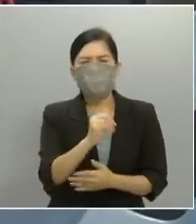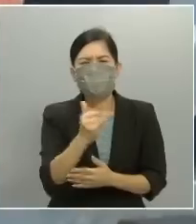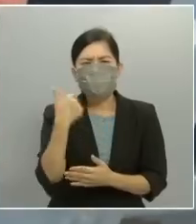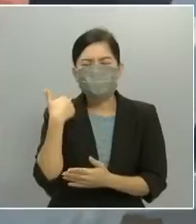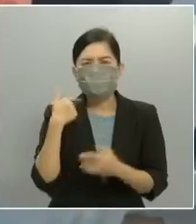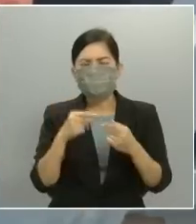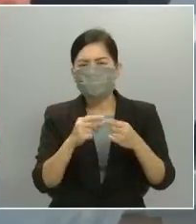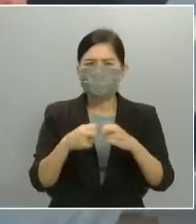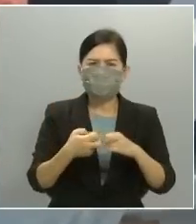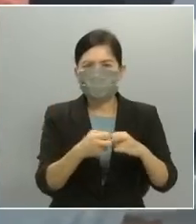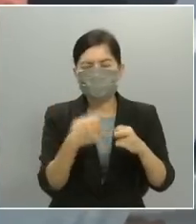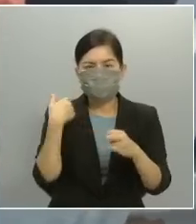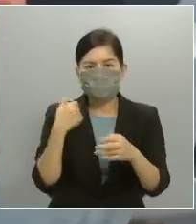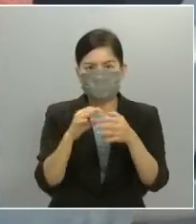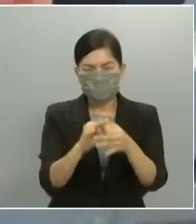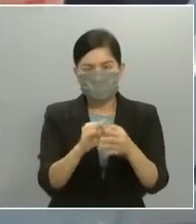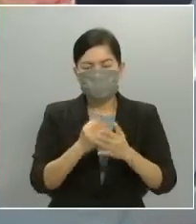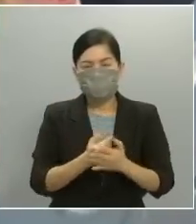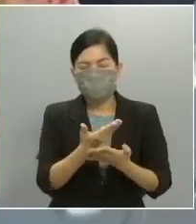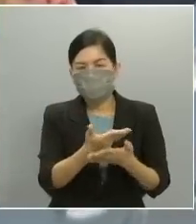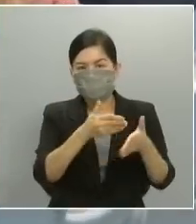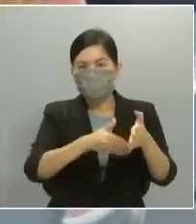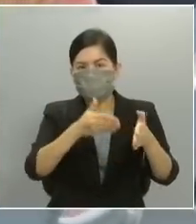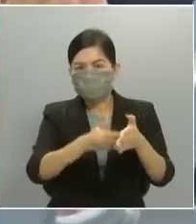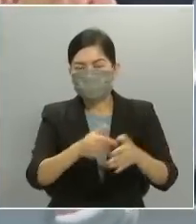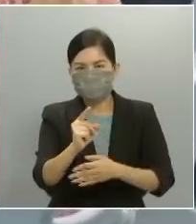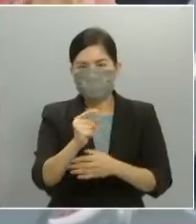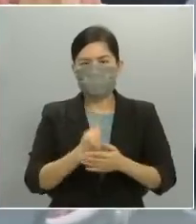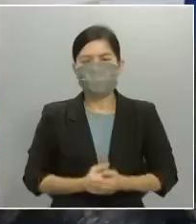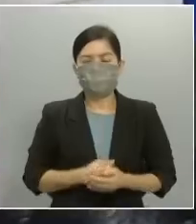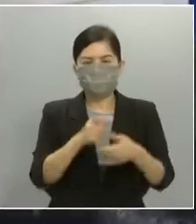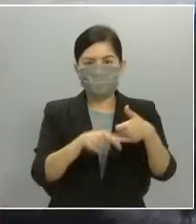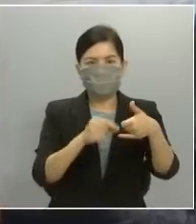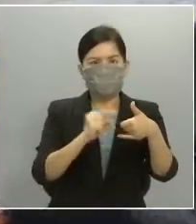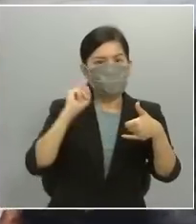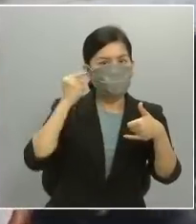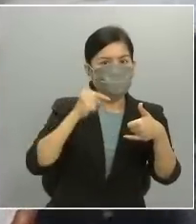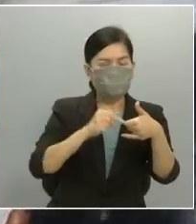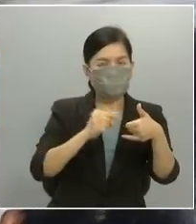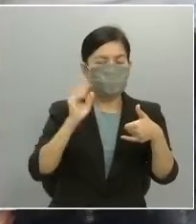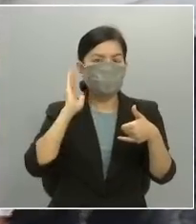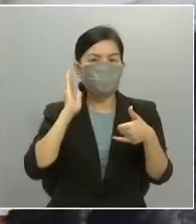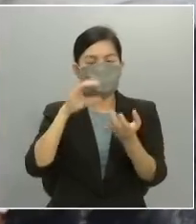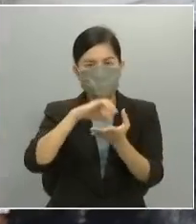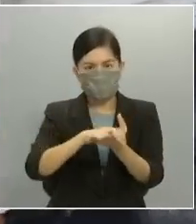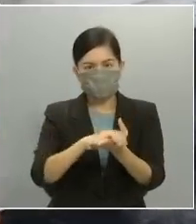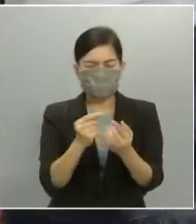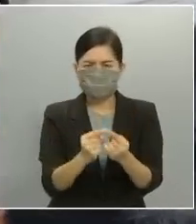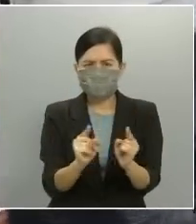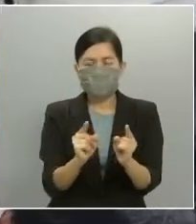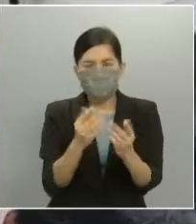ขัดข้องผมเข้าใจว่าครั้งจะต้องไปแก้ไขก็คือสามีหรือภรรยาเสียชีวิต ค่ะ อันนี้เนี่ยมันมีกร